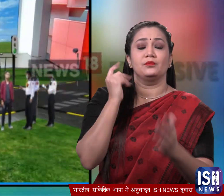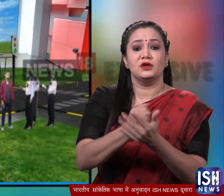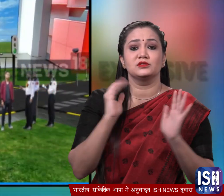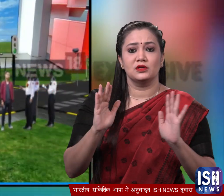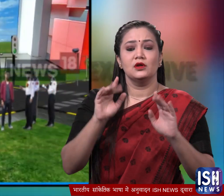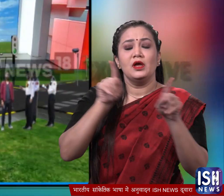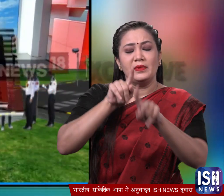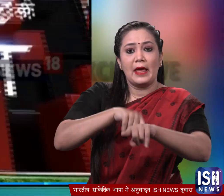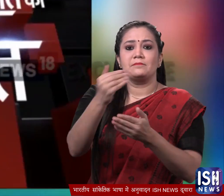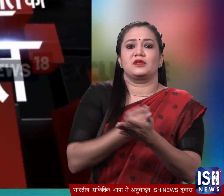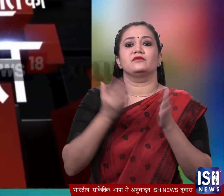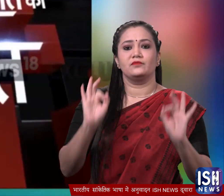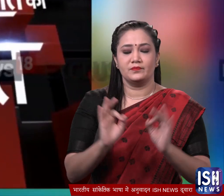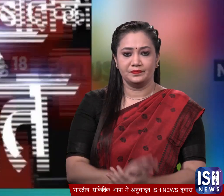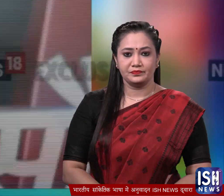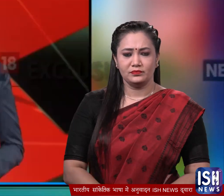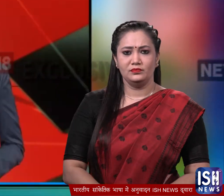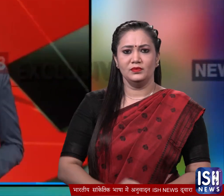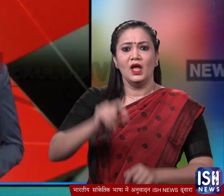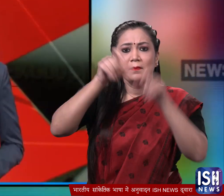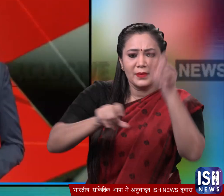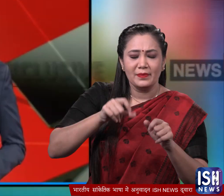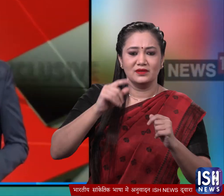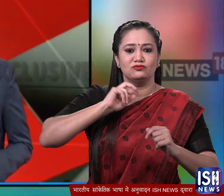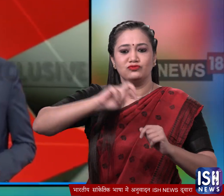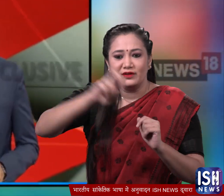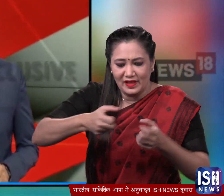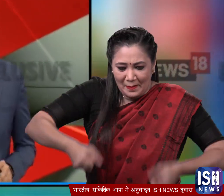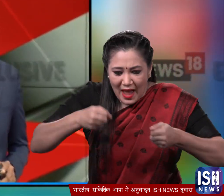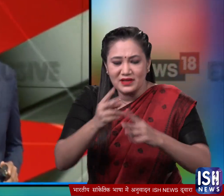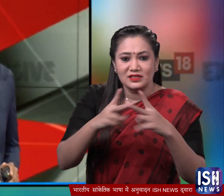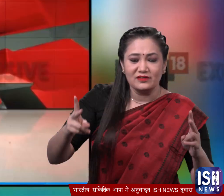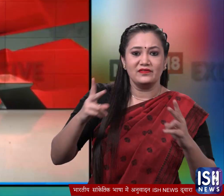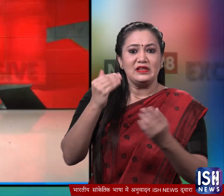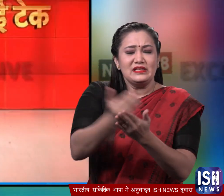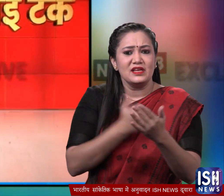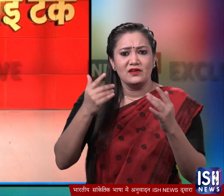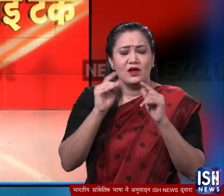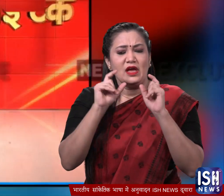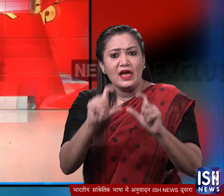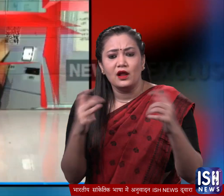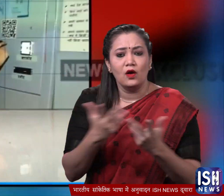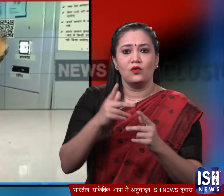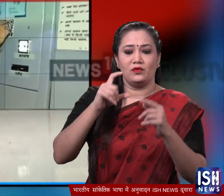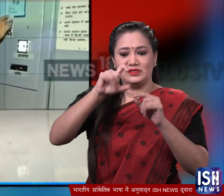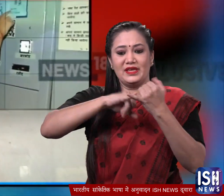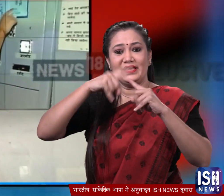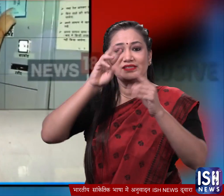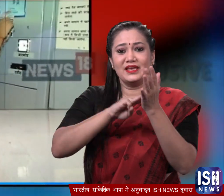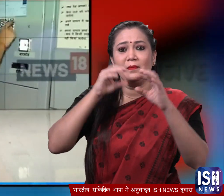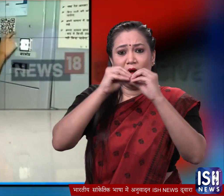जाएगा, जिससे समय बचेगा। यात्रियों के सामान की सुरक्षा के लिए रेलवे ने मुंबई के छत्रपति शिवाजी महाराज टर्मिनस स्टेशन